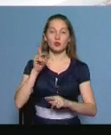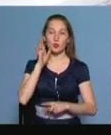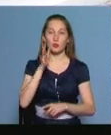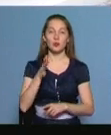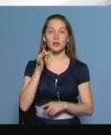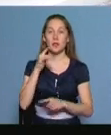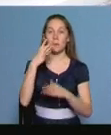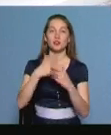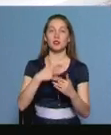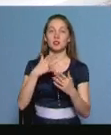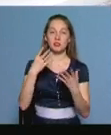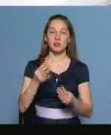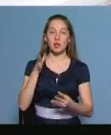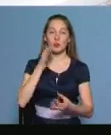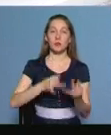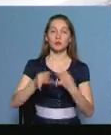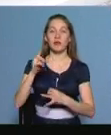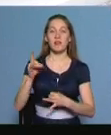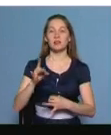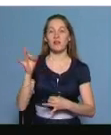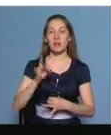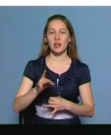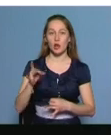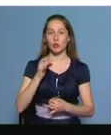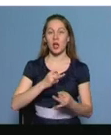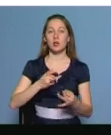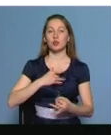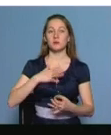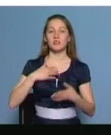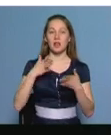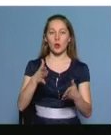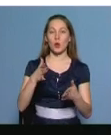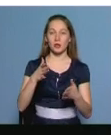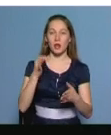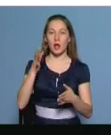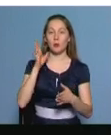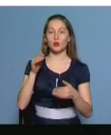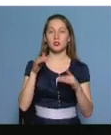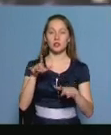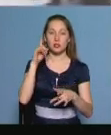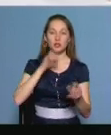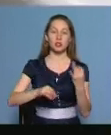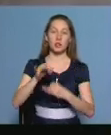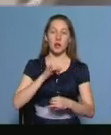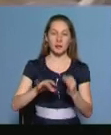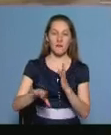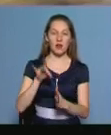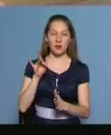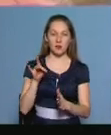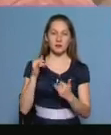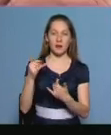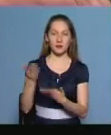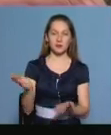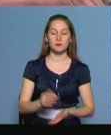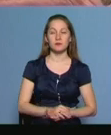дни обсудят представители администрации Завьяловского района, собственник дороги и компания-перевозчик. Будут искать компромиссный вариант. Дмитрий Вороновнин, Андрей Пусыгин,